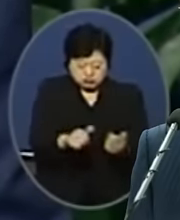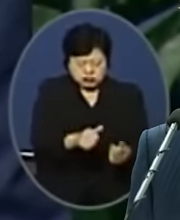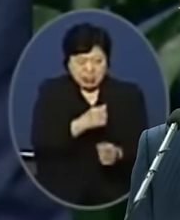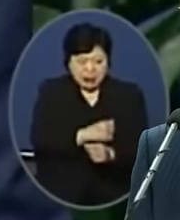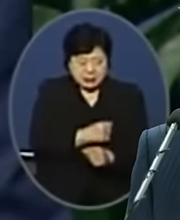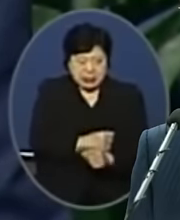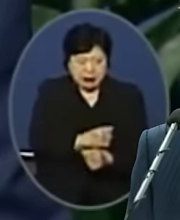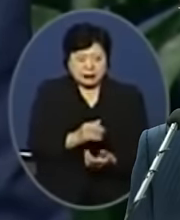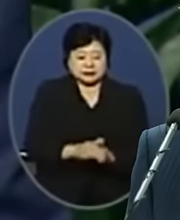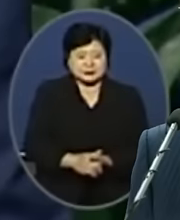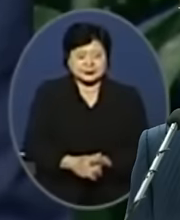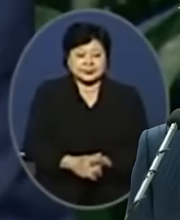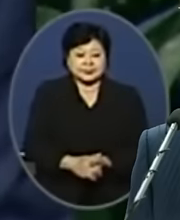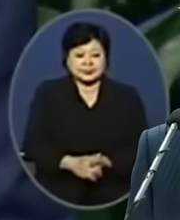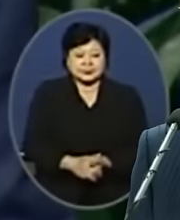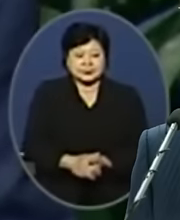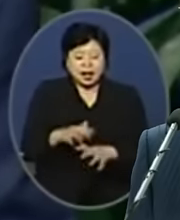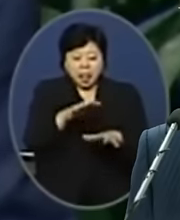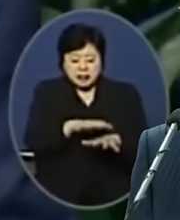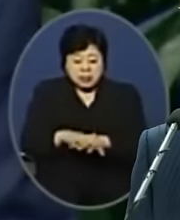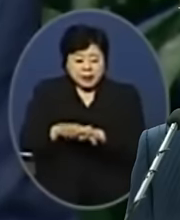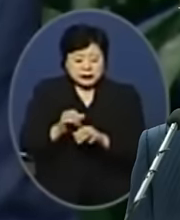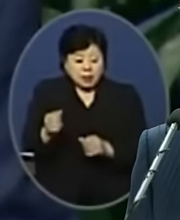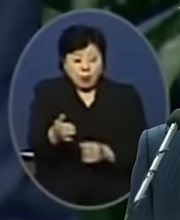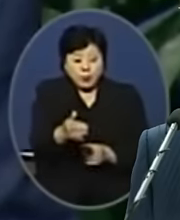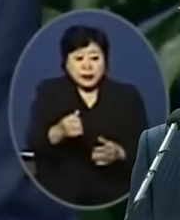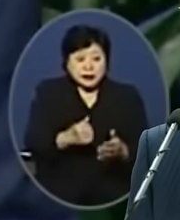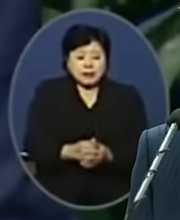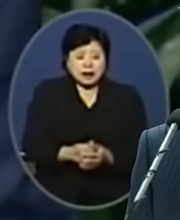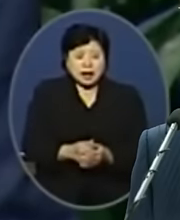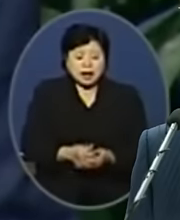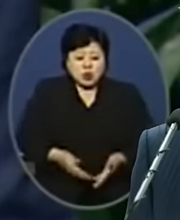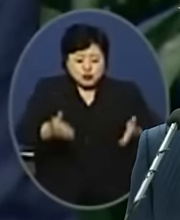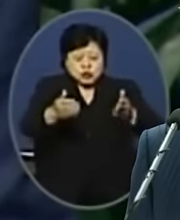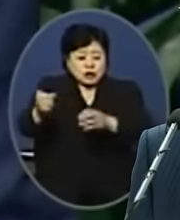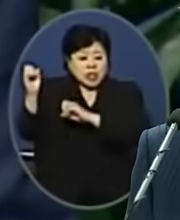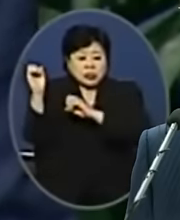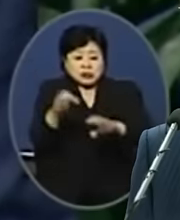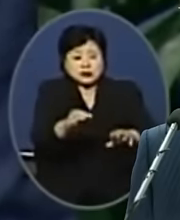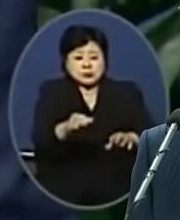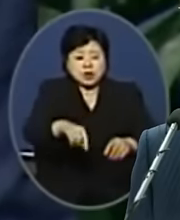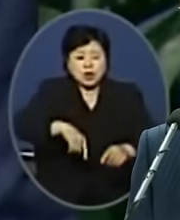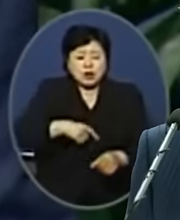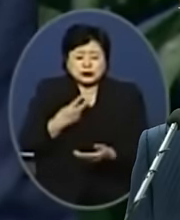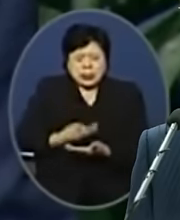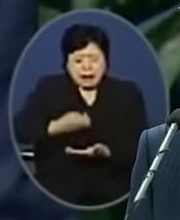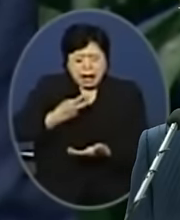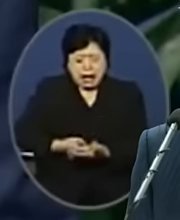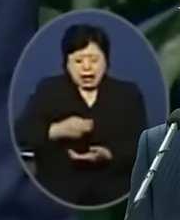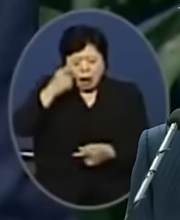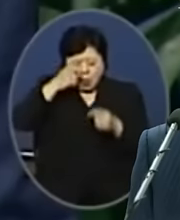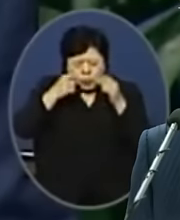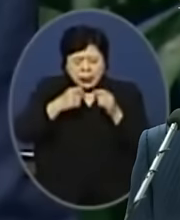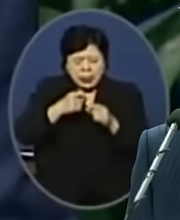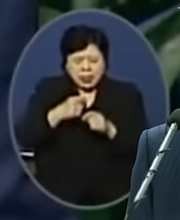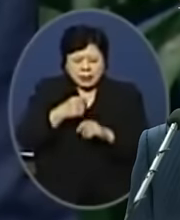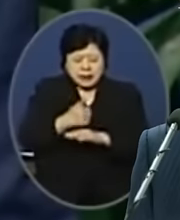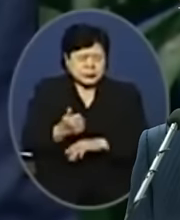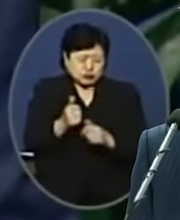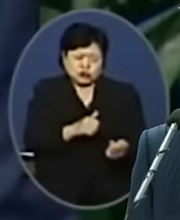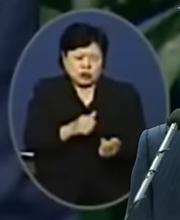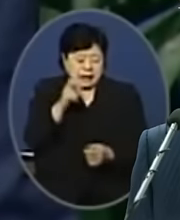하자. 그 들판에 아무도 없는데 마른 우물에 던져넣으면 혼자 고함치고 울다가 울다가 죽을 것 아닙니까?